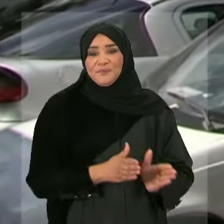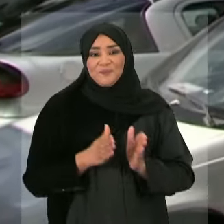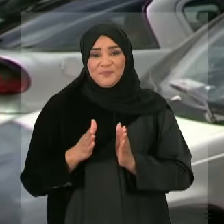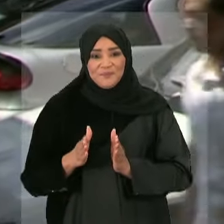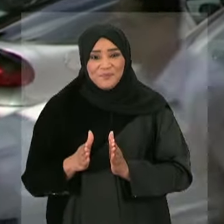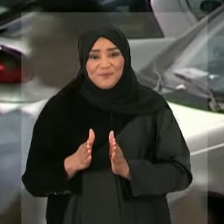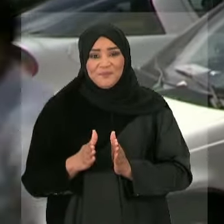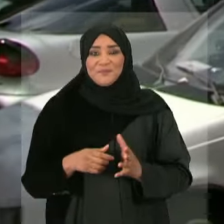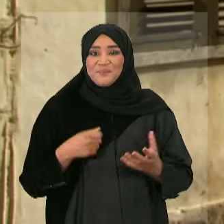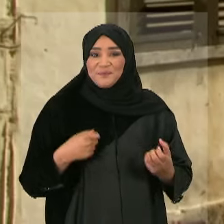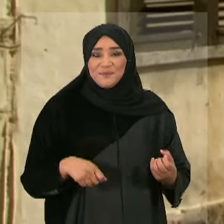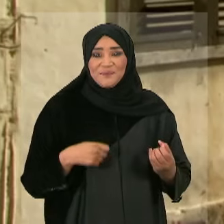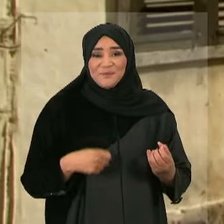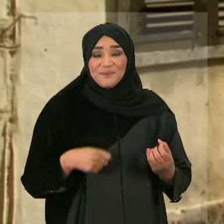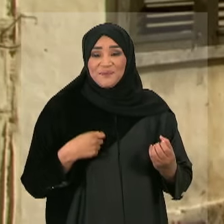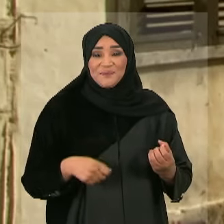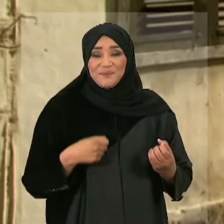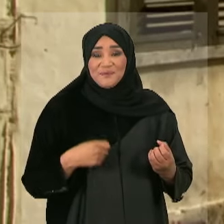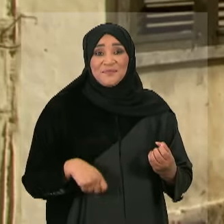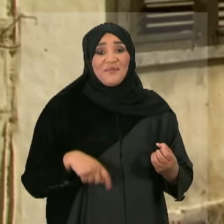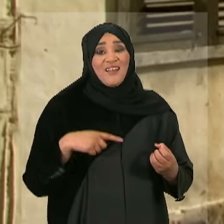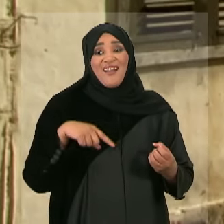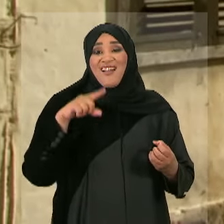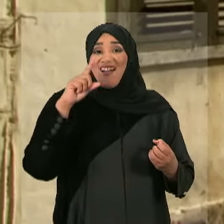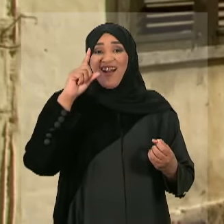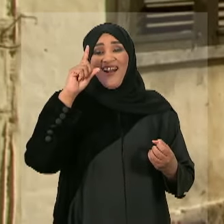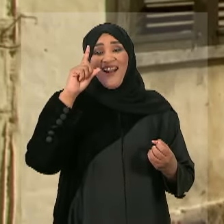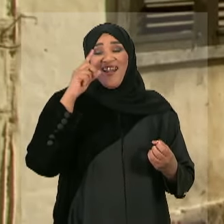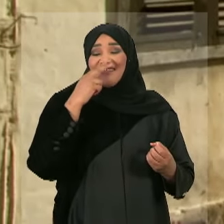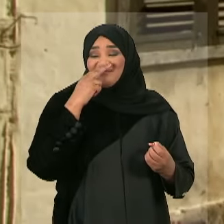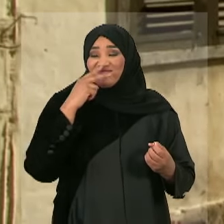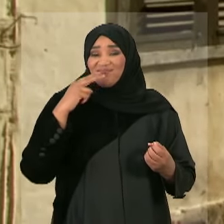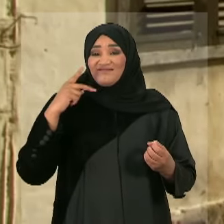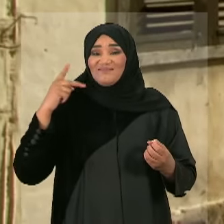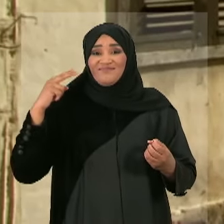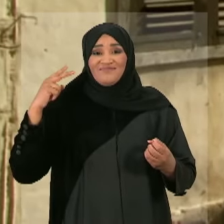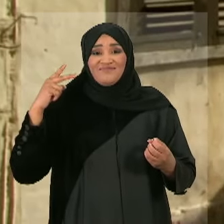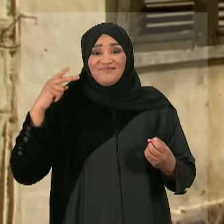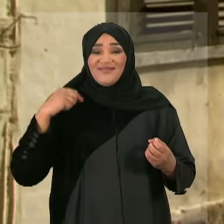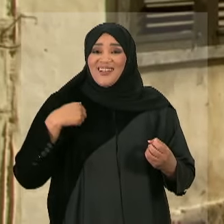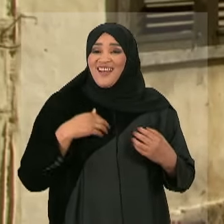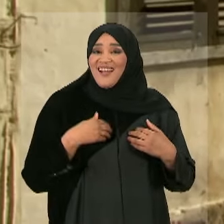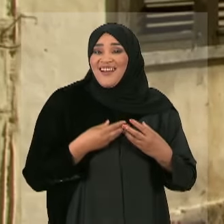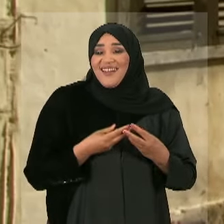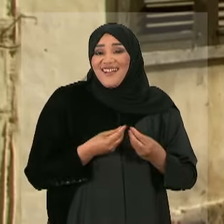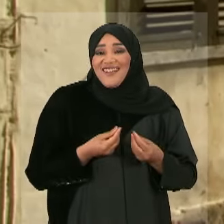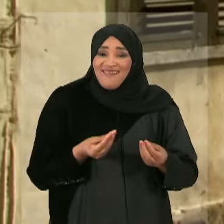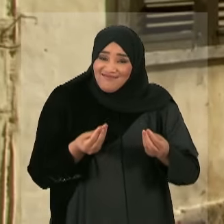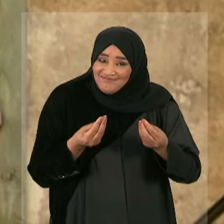يا ربي ناس نتهاوى ترد الولف